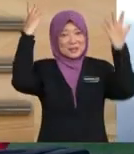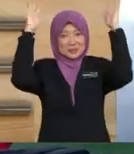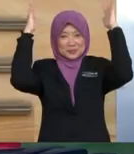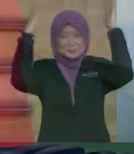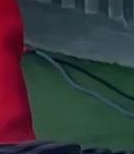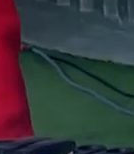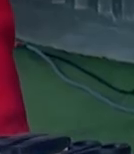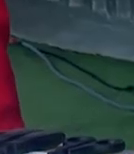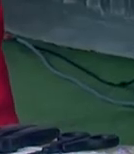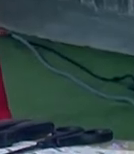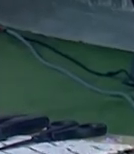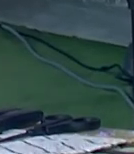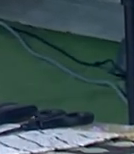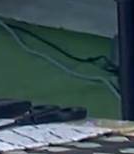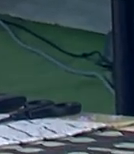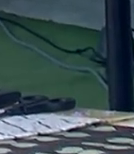Bye. Bye adik-adik.